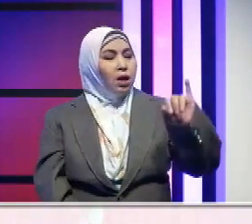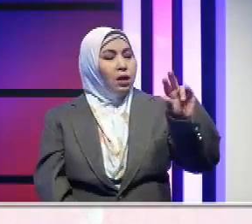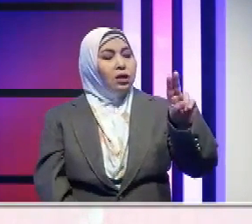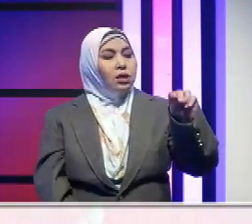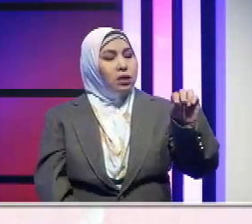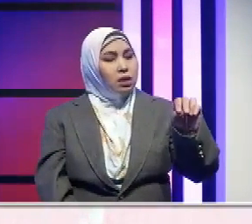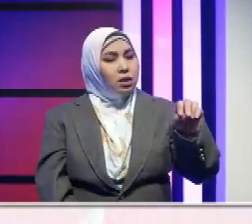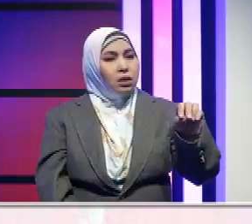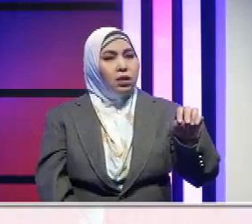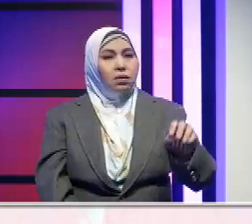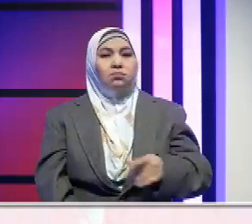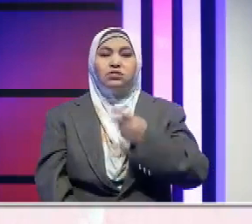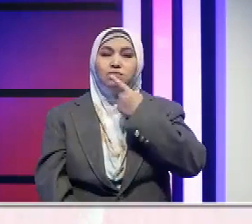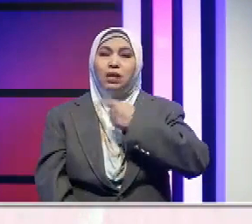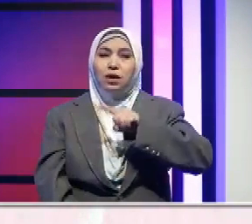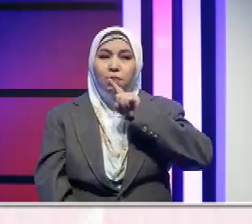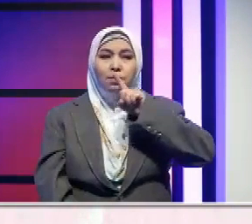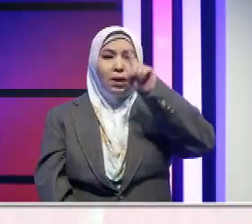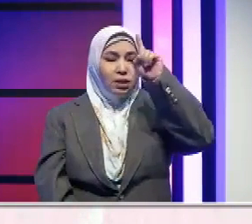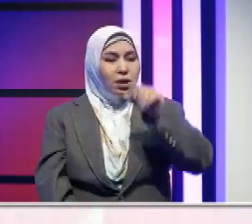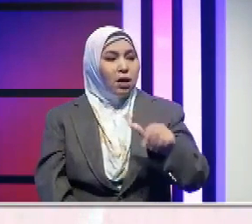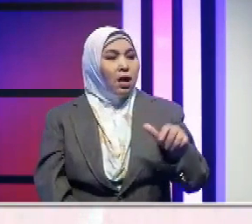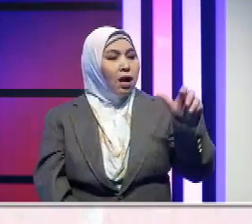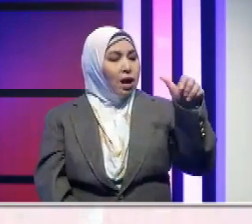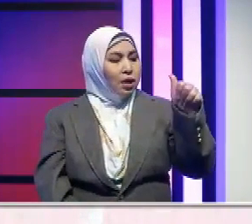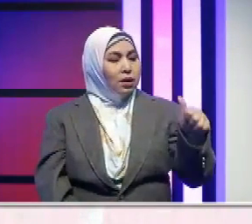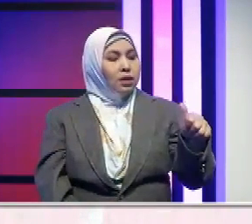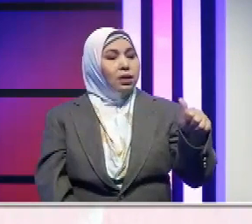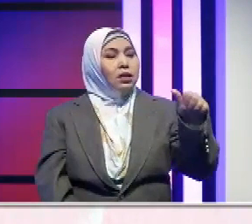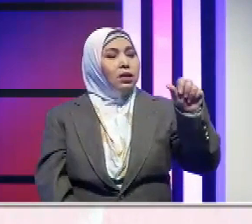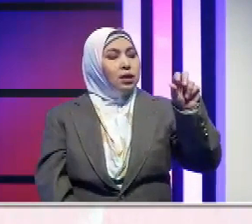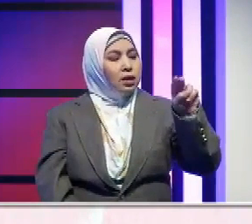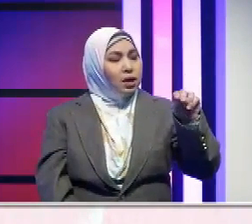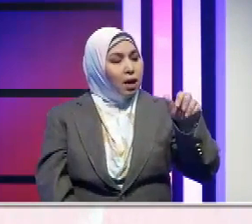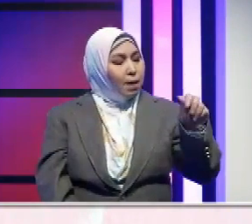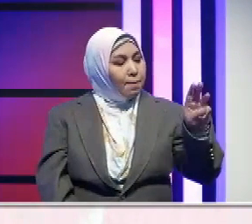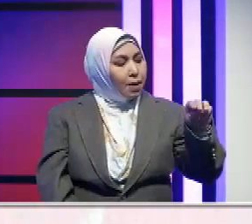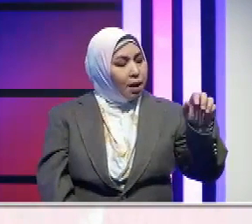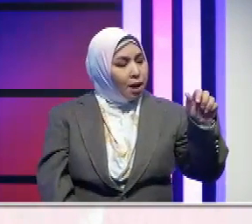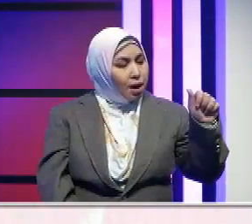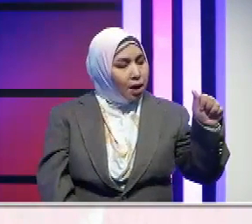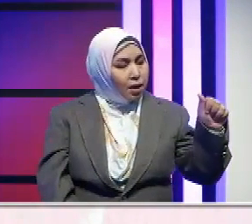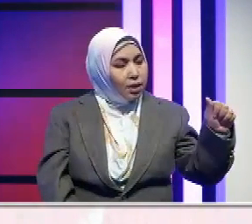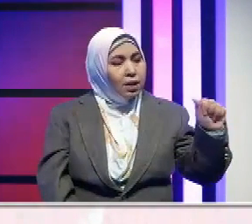Inna bismillahirrahmanirrahim annama